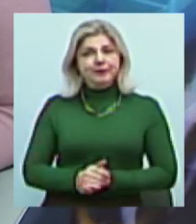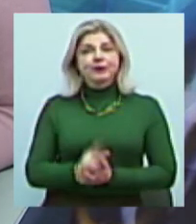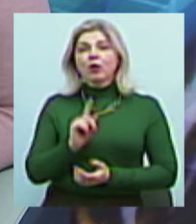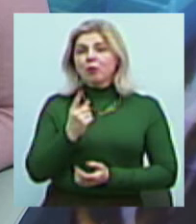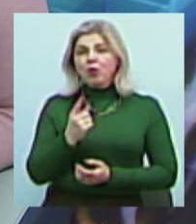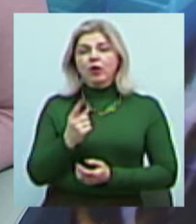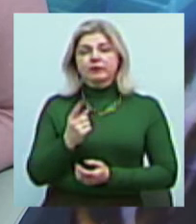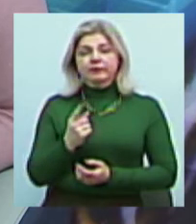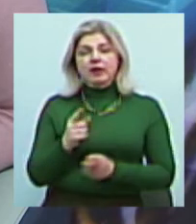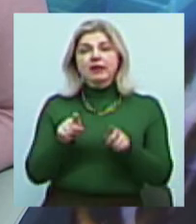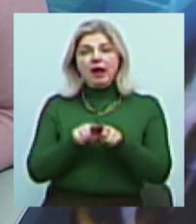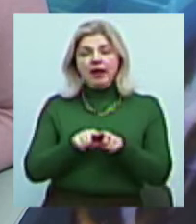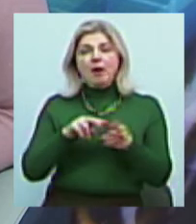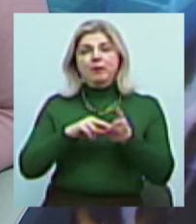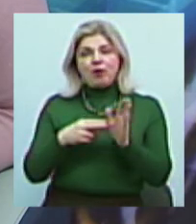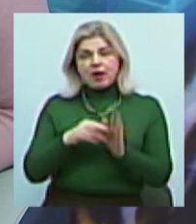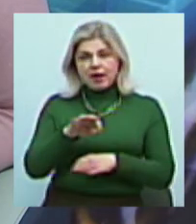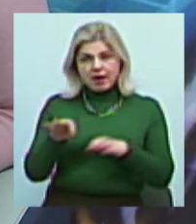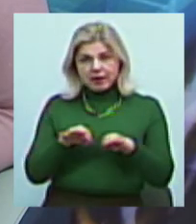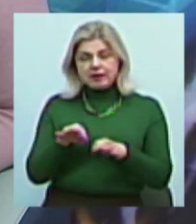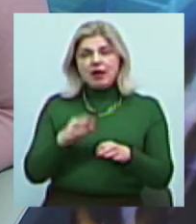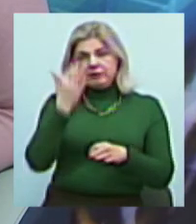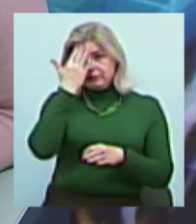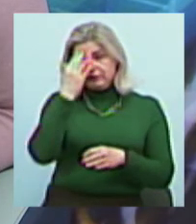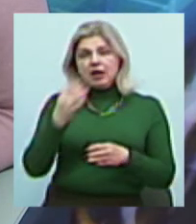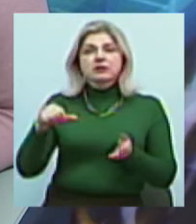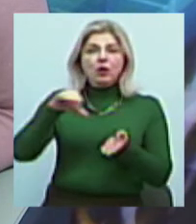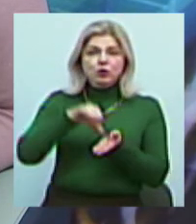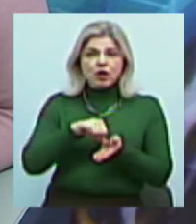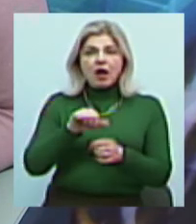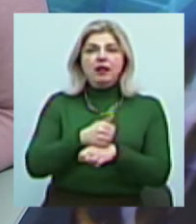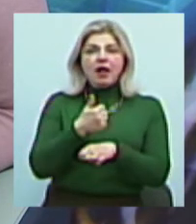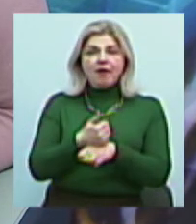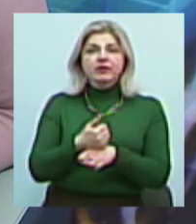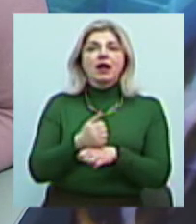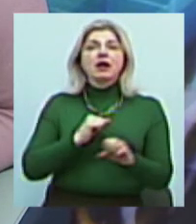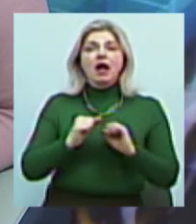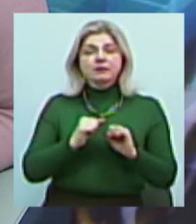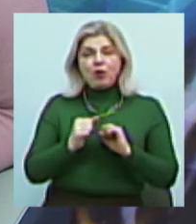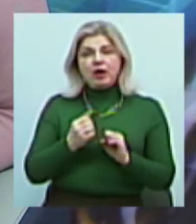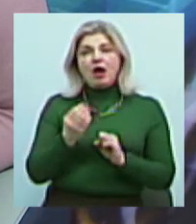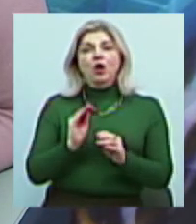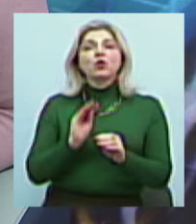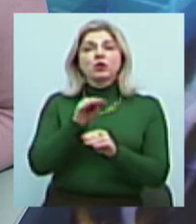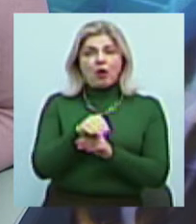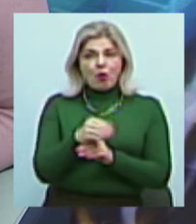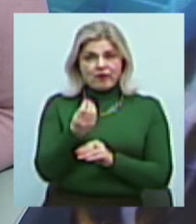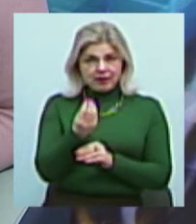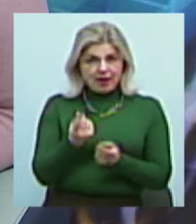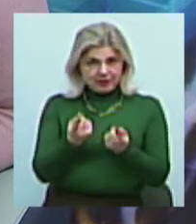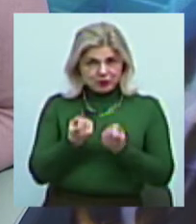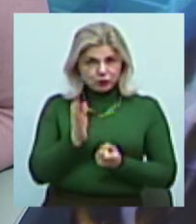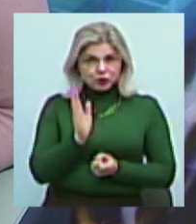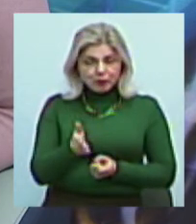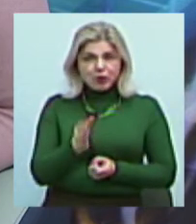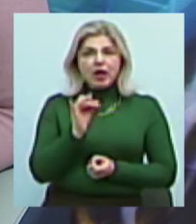дані проекти ми плануємо також залучати, ну, головними розпорядниками планується залучати додаткові кошти, да, зокрема,